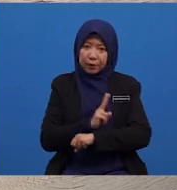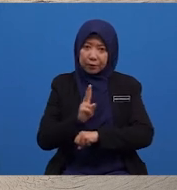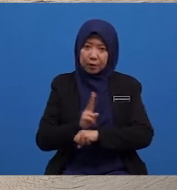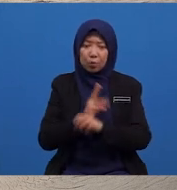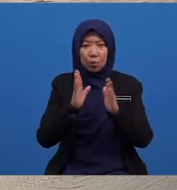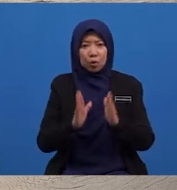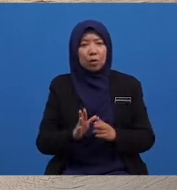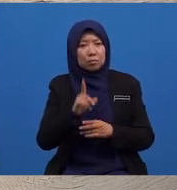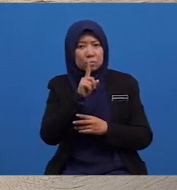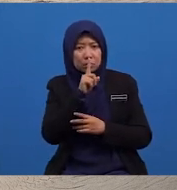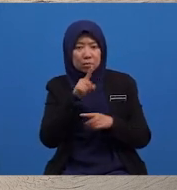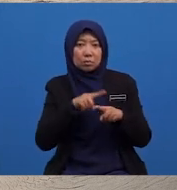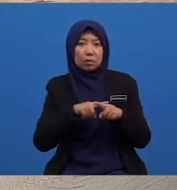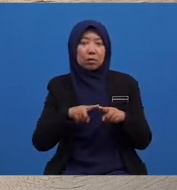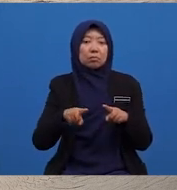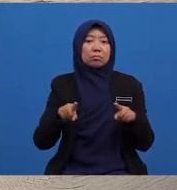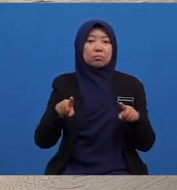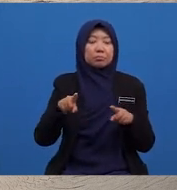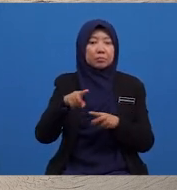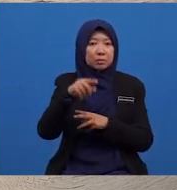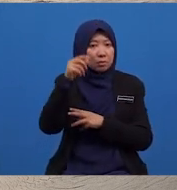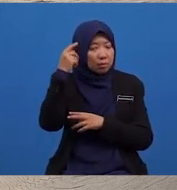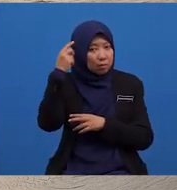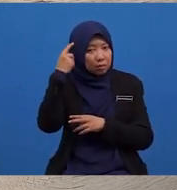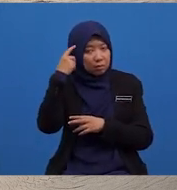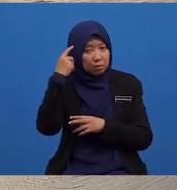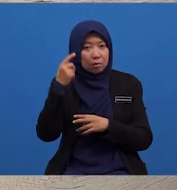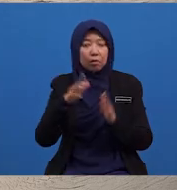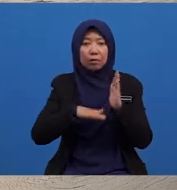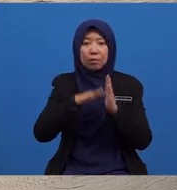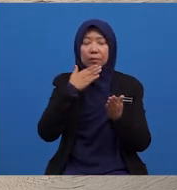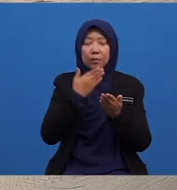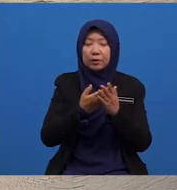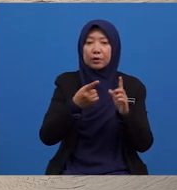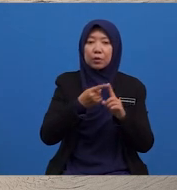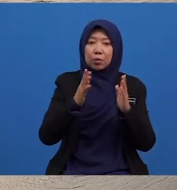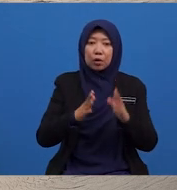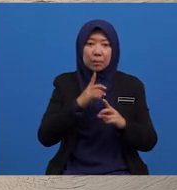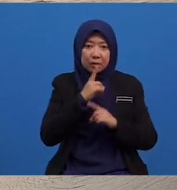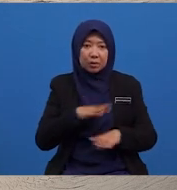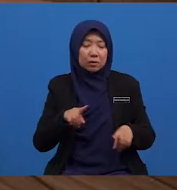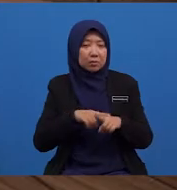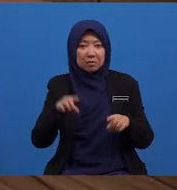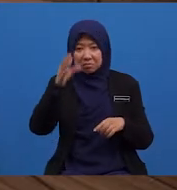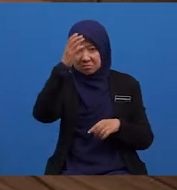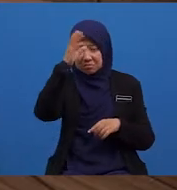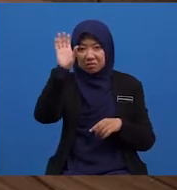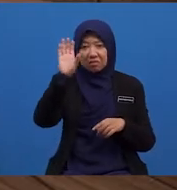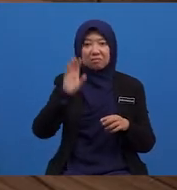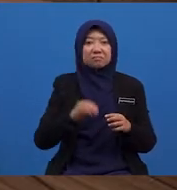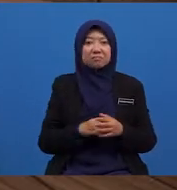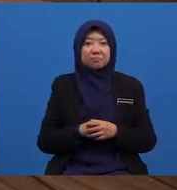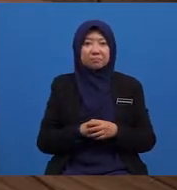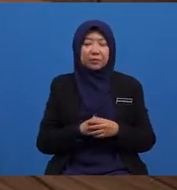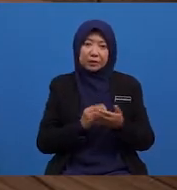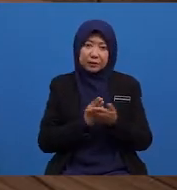pendiam tetapi berakal itu lebih baik daripada orang yang pendiam tetapi tidak cerdik. Baiklah,